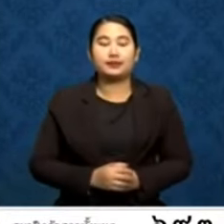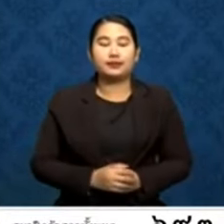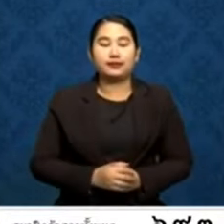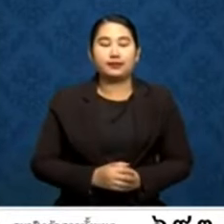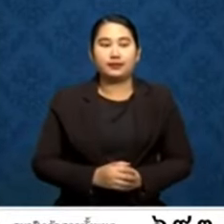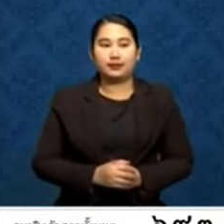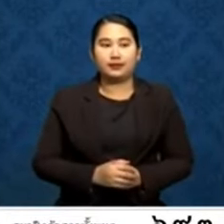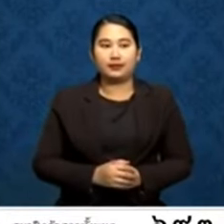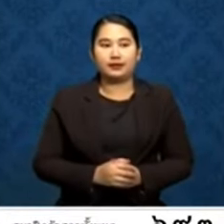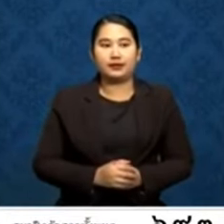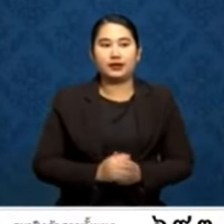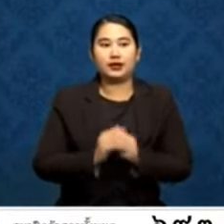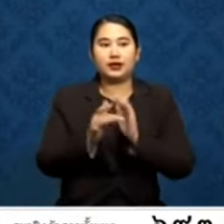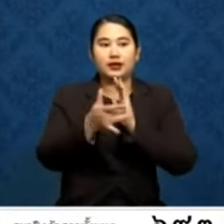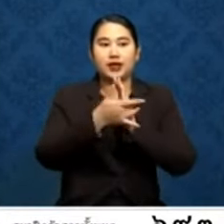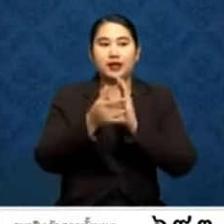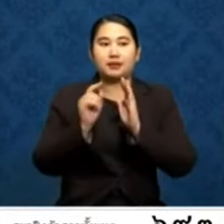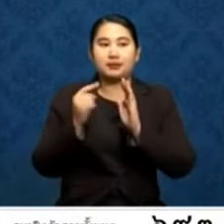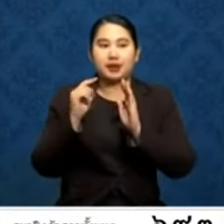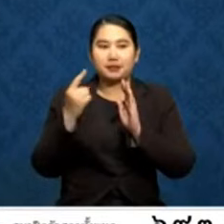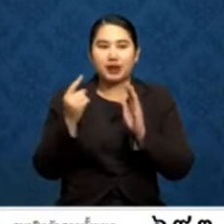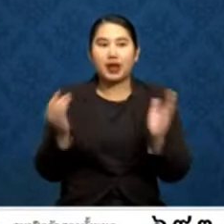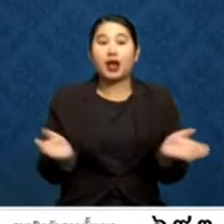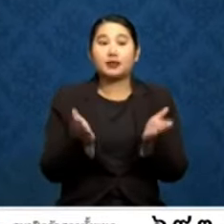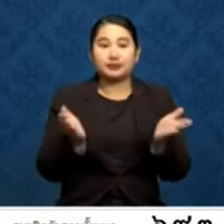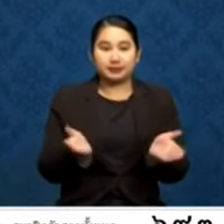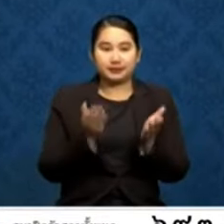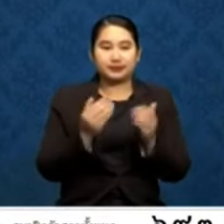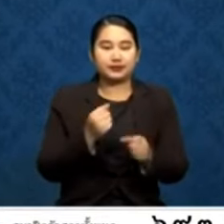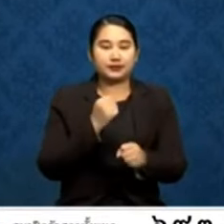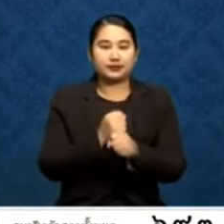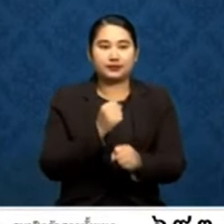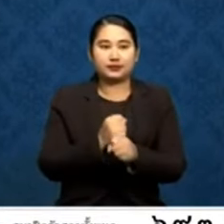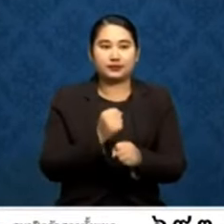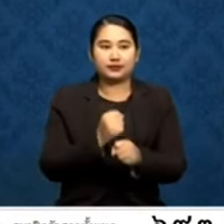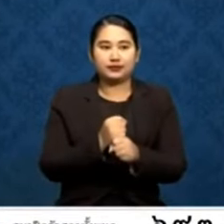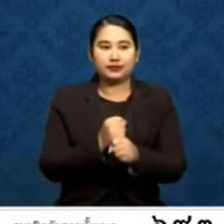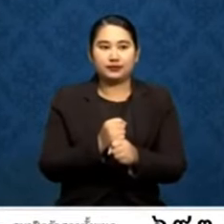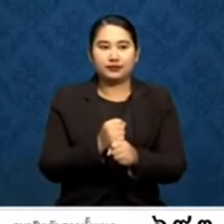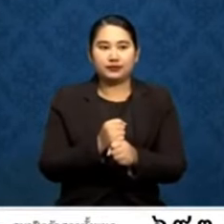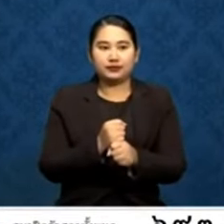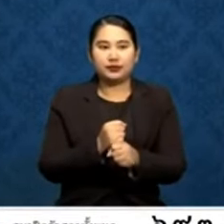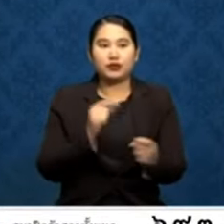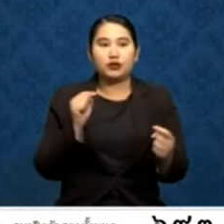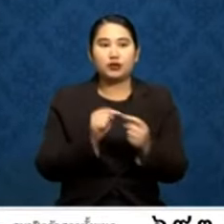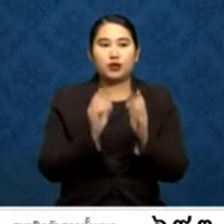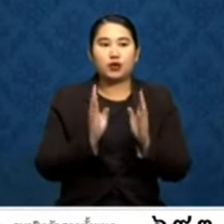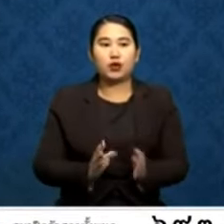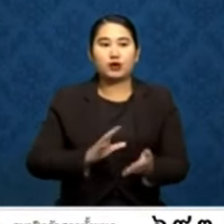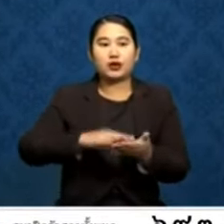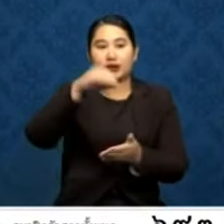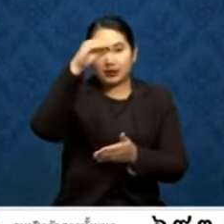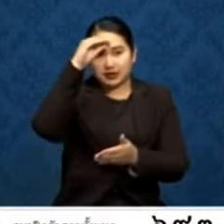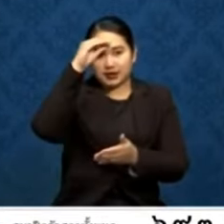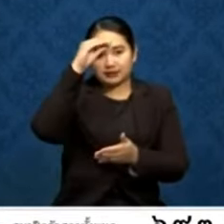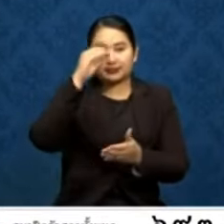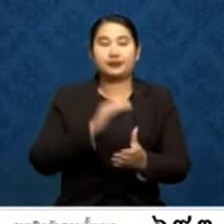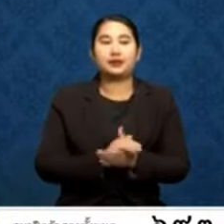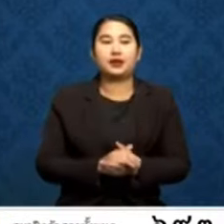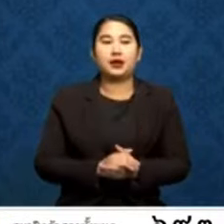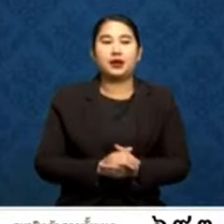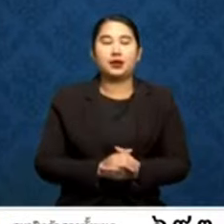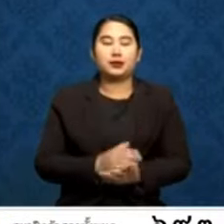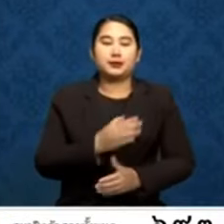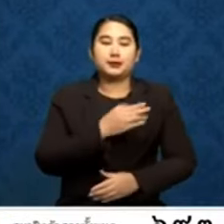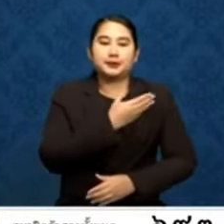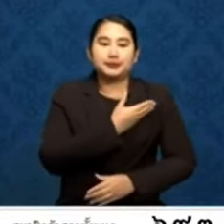ใช้เทคโนโลยีที่ทันสมัยเข้ามาสนับสนุนตอบโจทย์ศักยภาพของผู้เรียนลดภาระและ